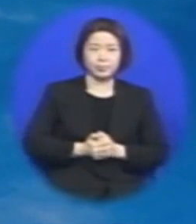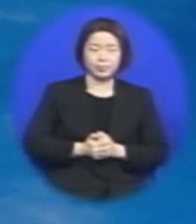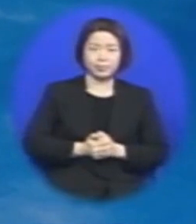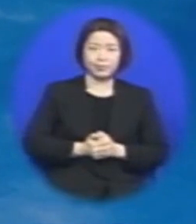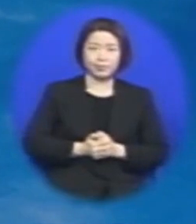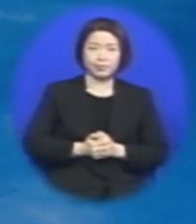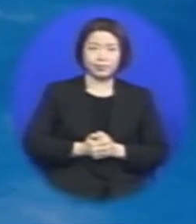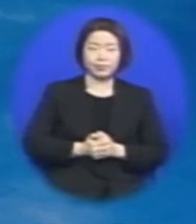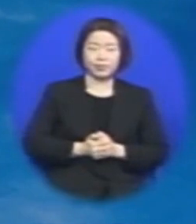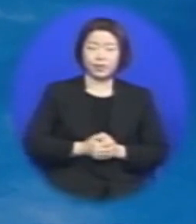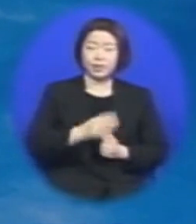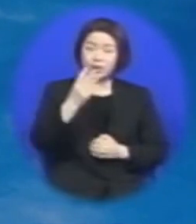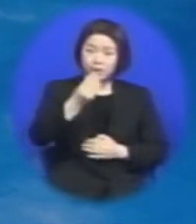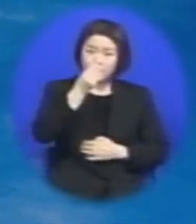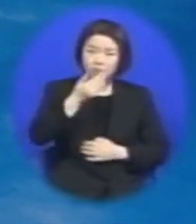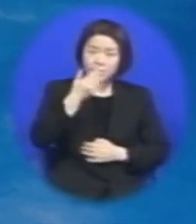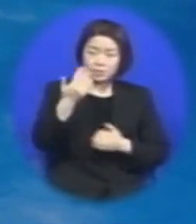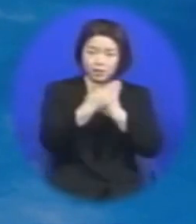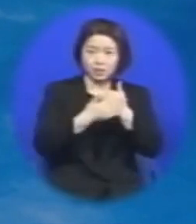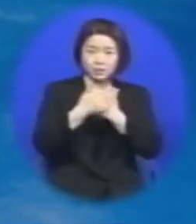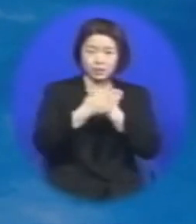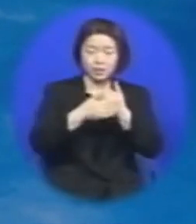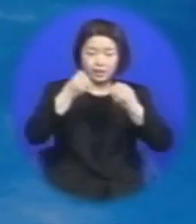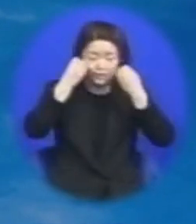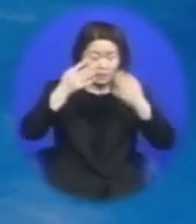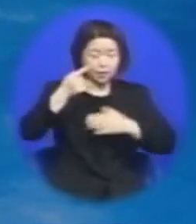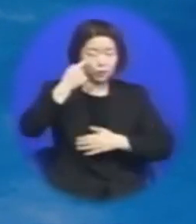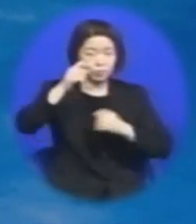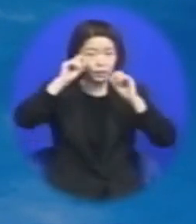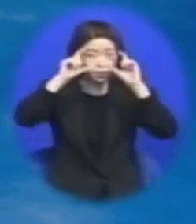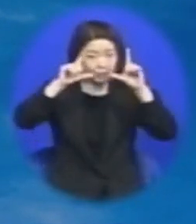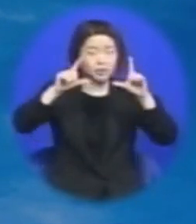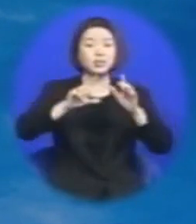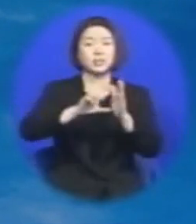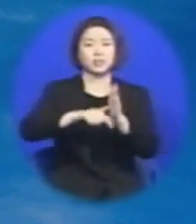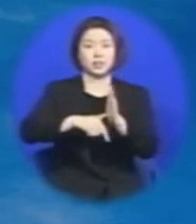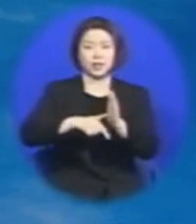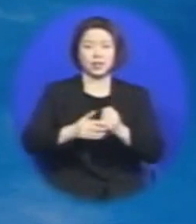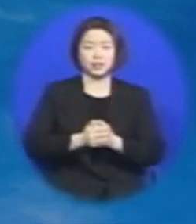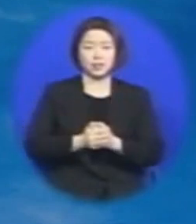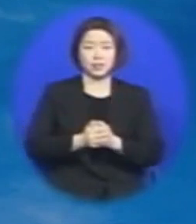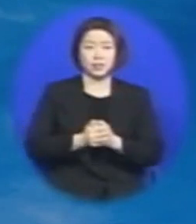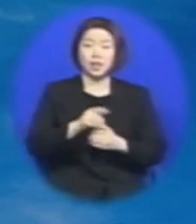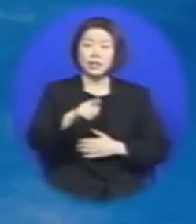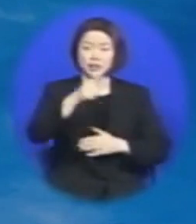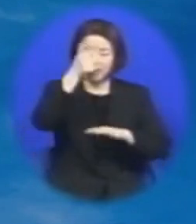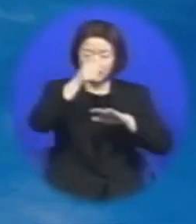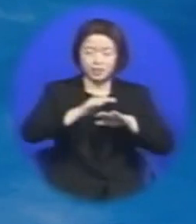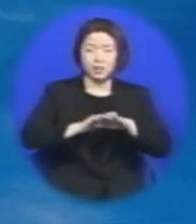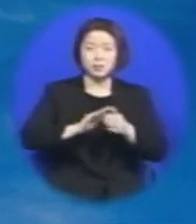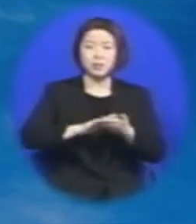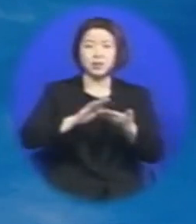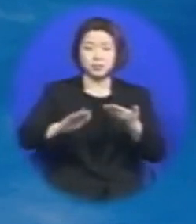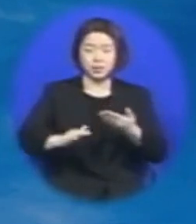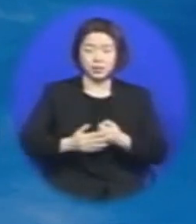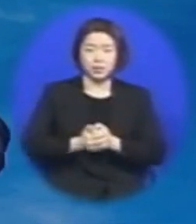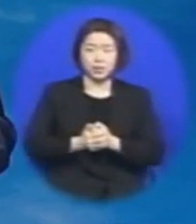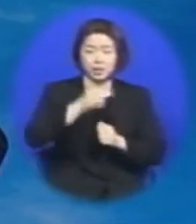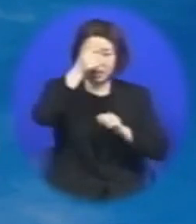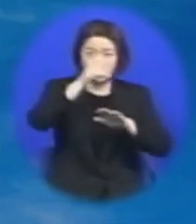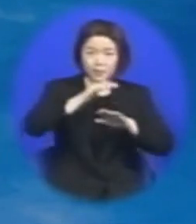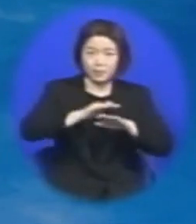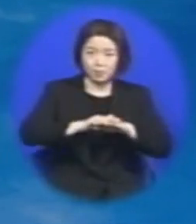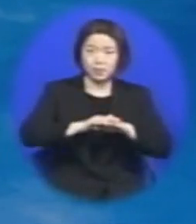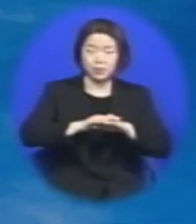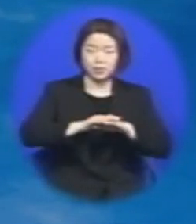거죠 성찬의 은혜에 새로운 눈이 뜨이는 시간이었어 그게 예배예절